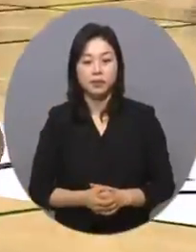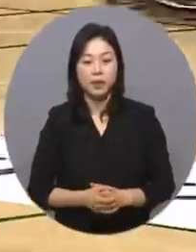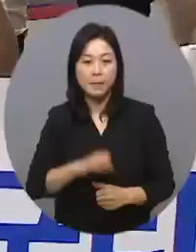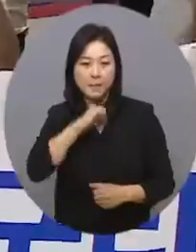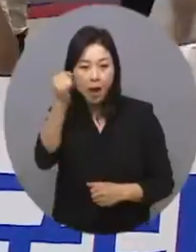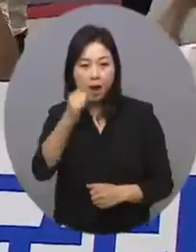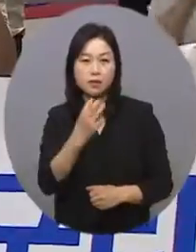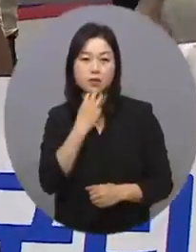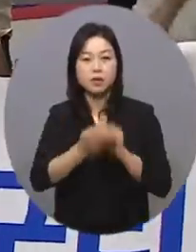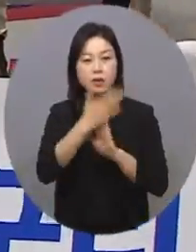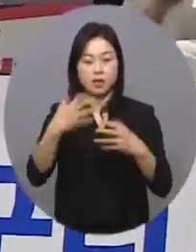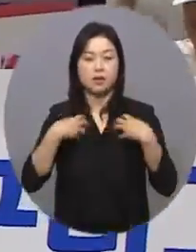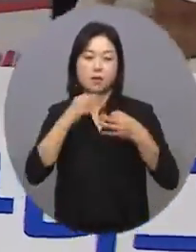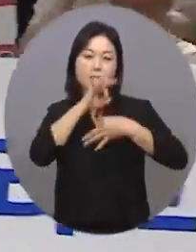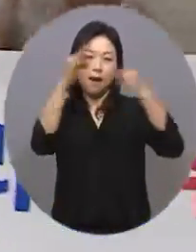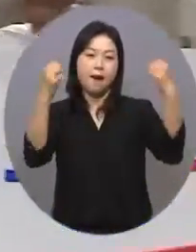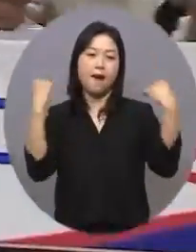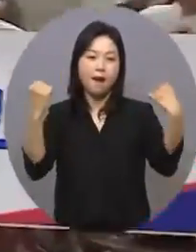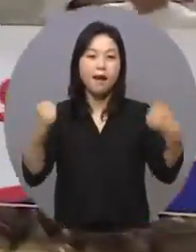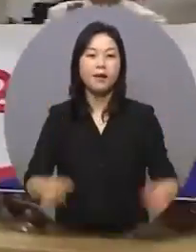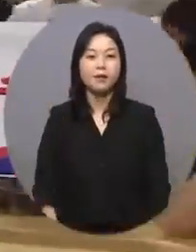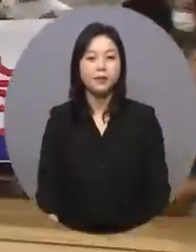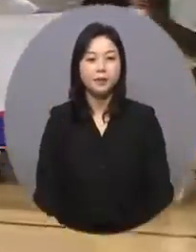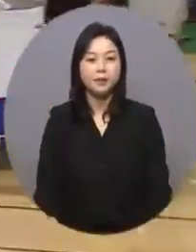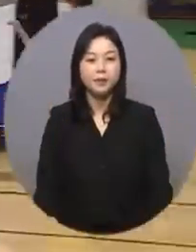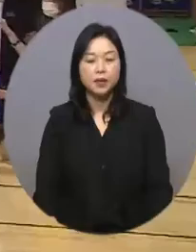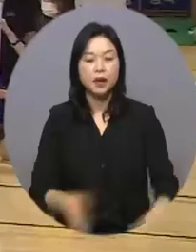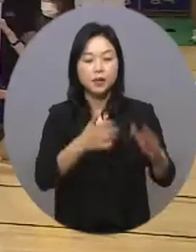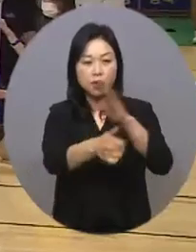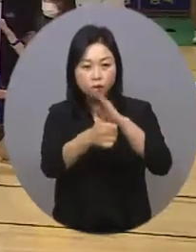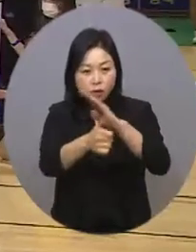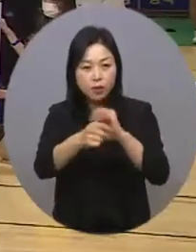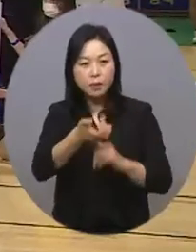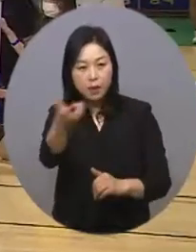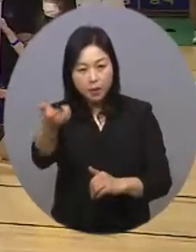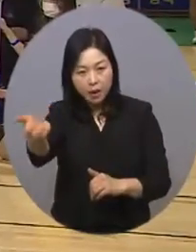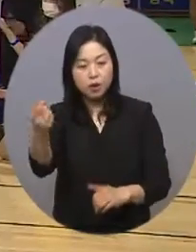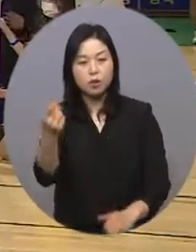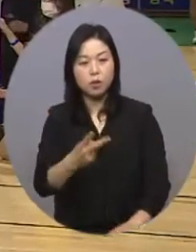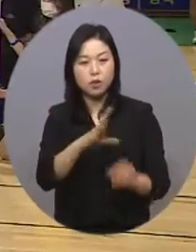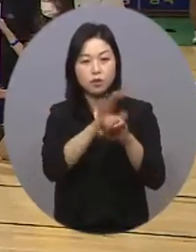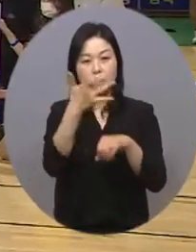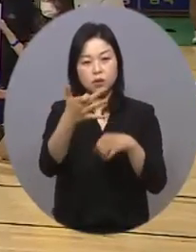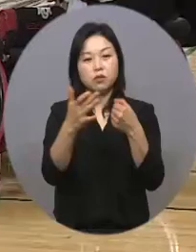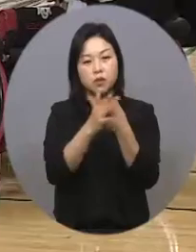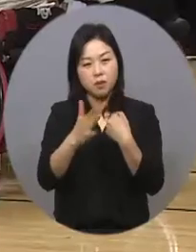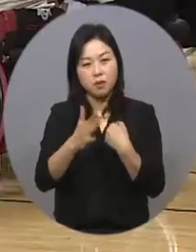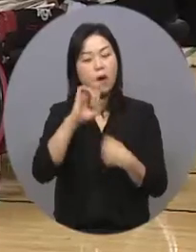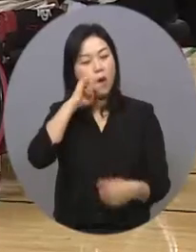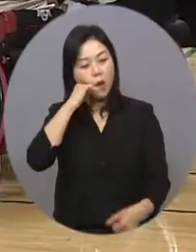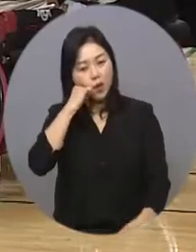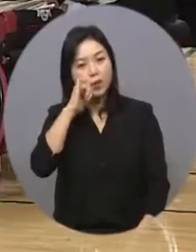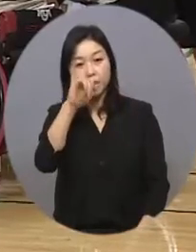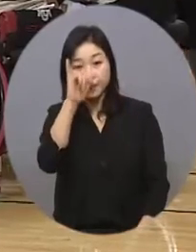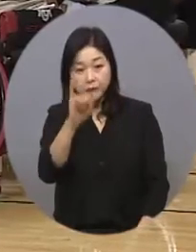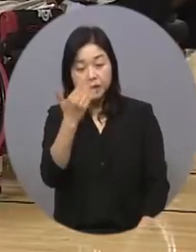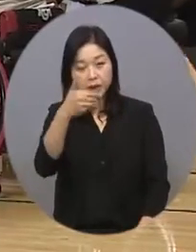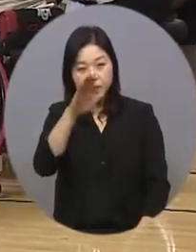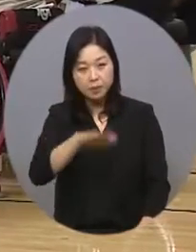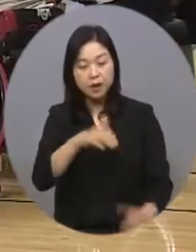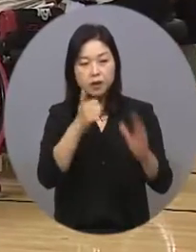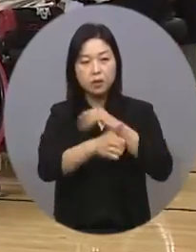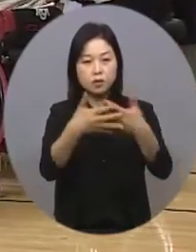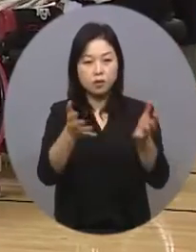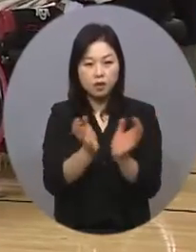따낸 서울시청은 환호성을 질렀습니다. 선수들의 이적과 코로나19로 인한 어려움 속에서도 선수단을 다잡으며